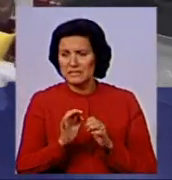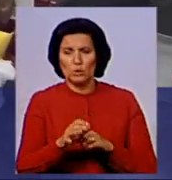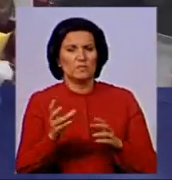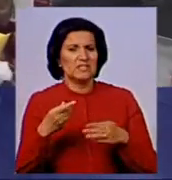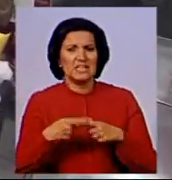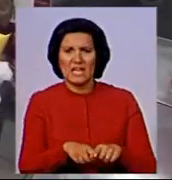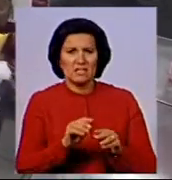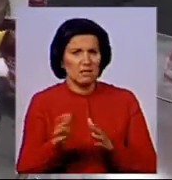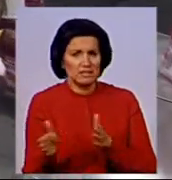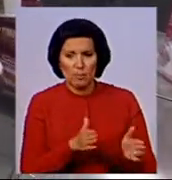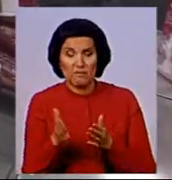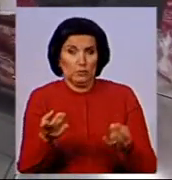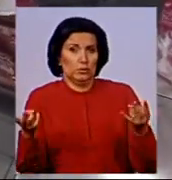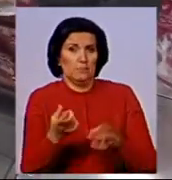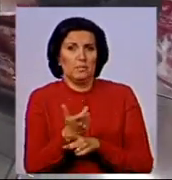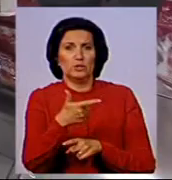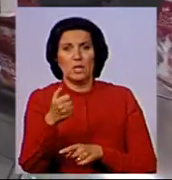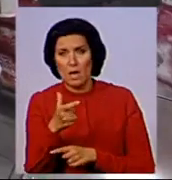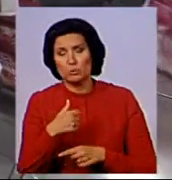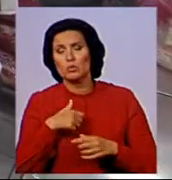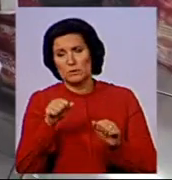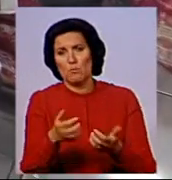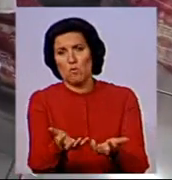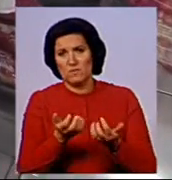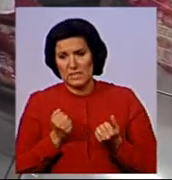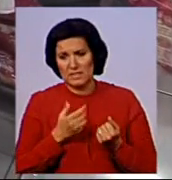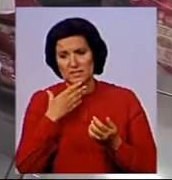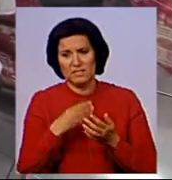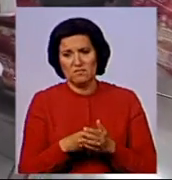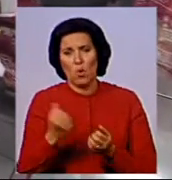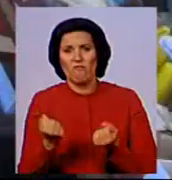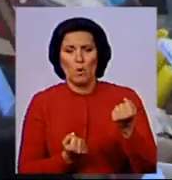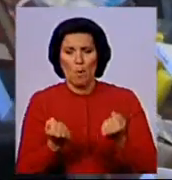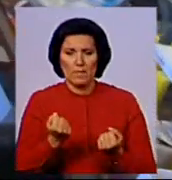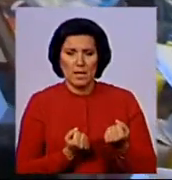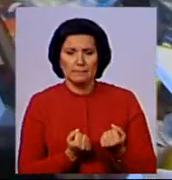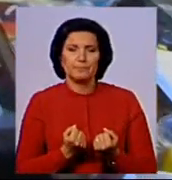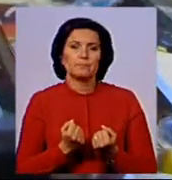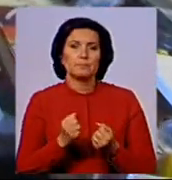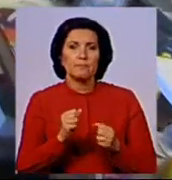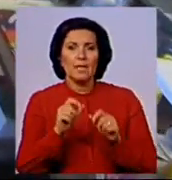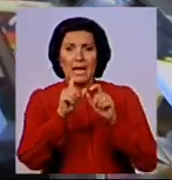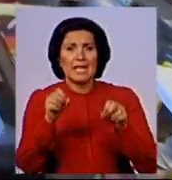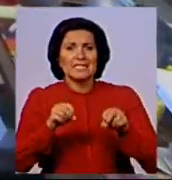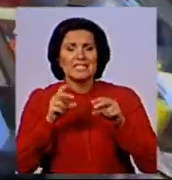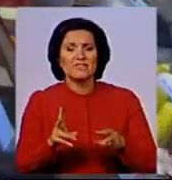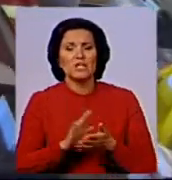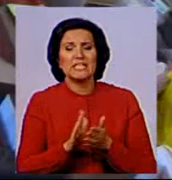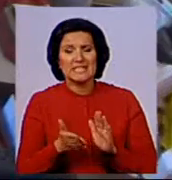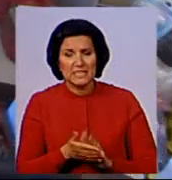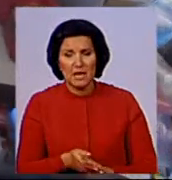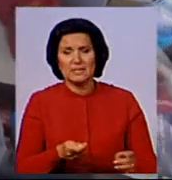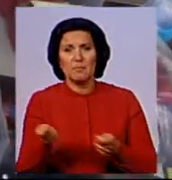заправлена. Якщо мені знадобиться більше газу, я зможу взяти його зі свого автомобіля. Федеральна агенція з надзвичайних